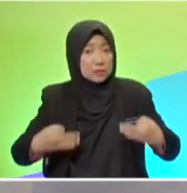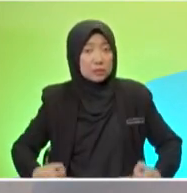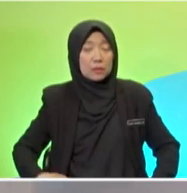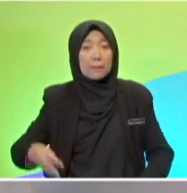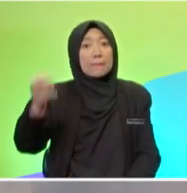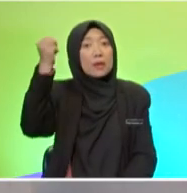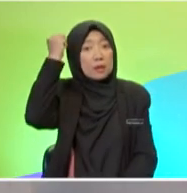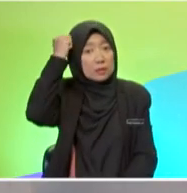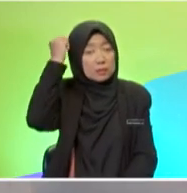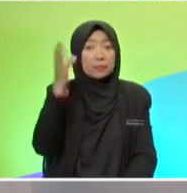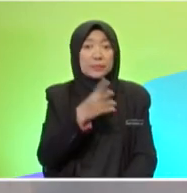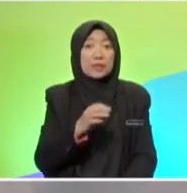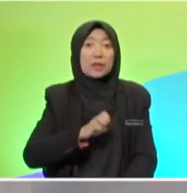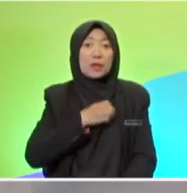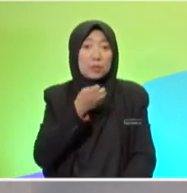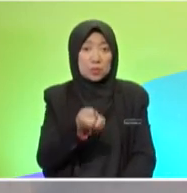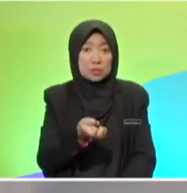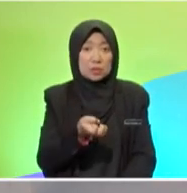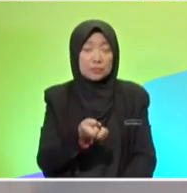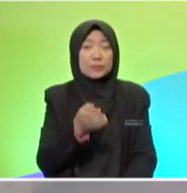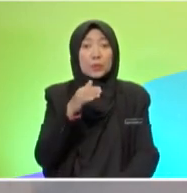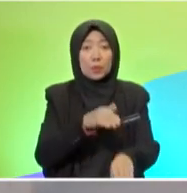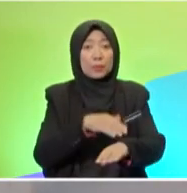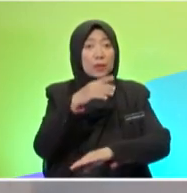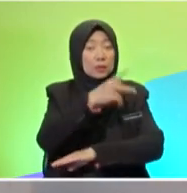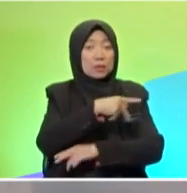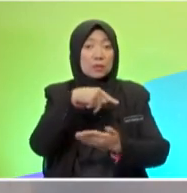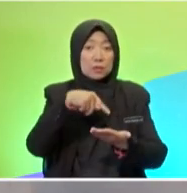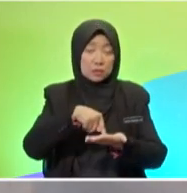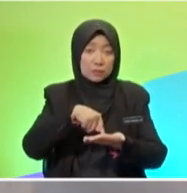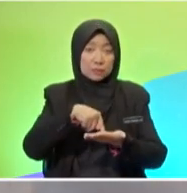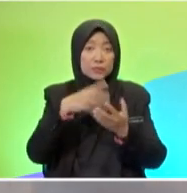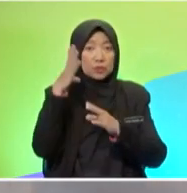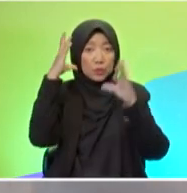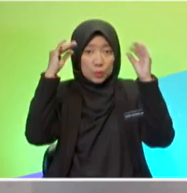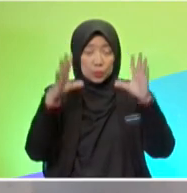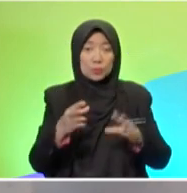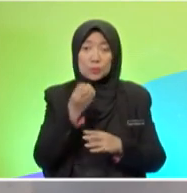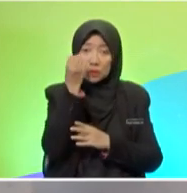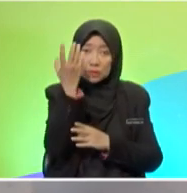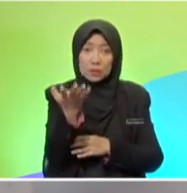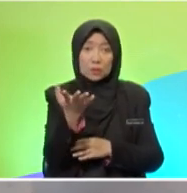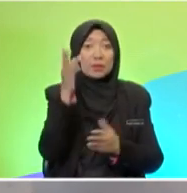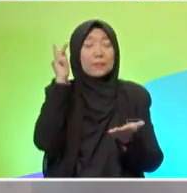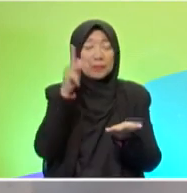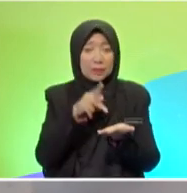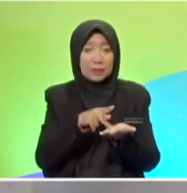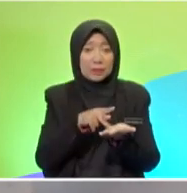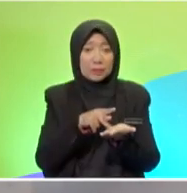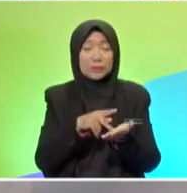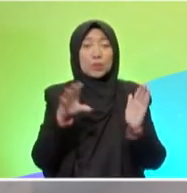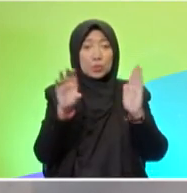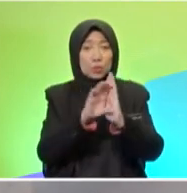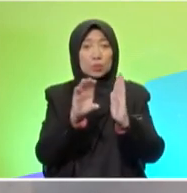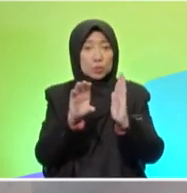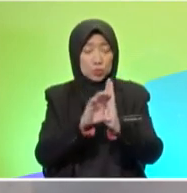dan secara emosi jadi pada kali ini cek gua akan bagi tahu kepada mereka beberapa contoh-contoh